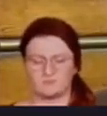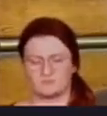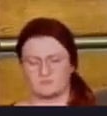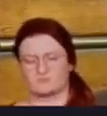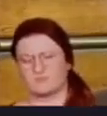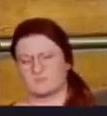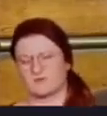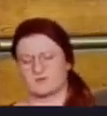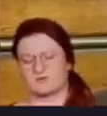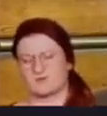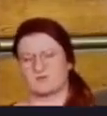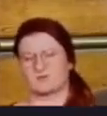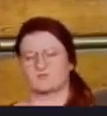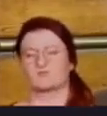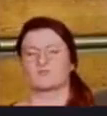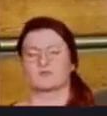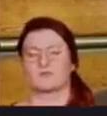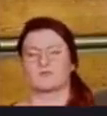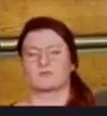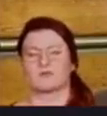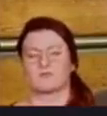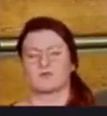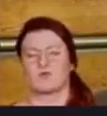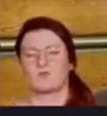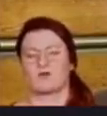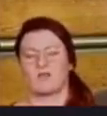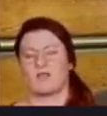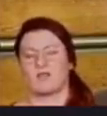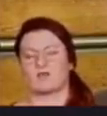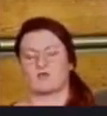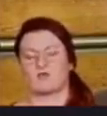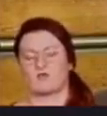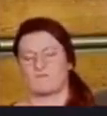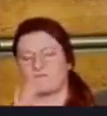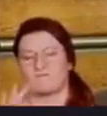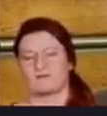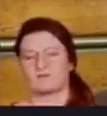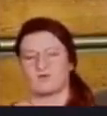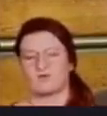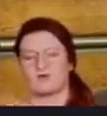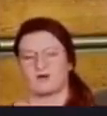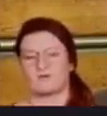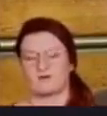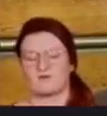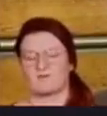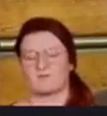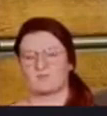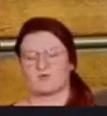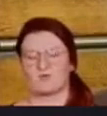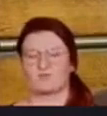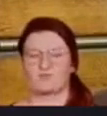że zapisy opracowania ekofizjograficznego, które w projekcie uchwały pan